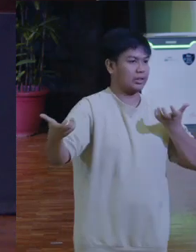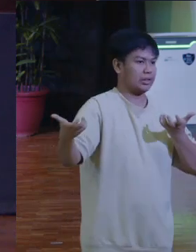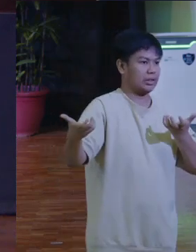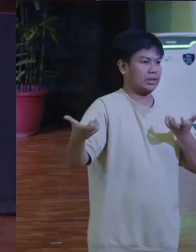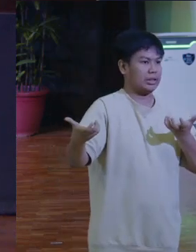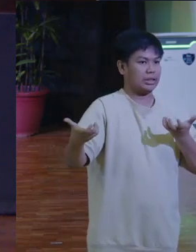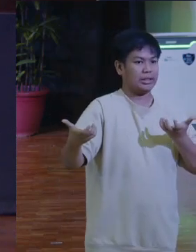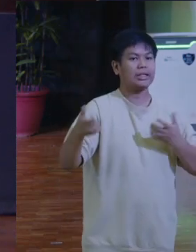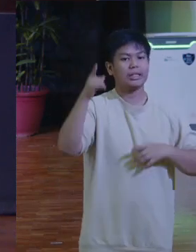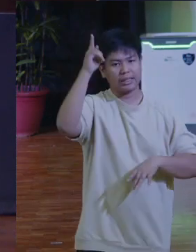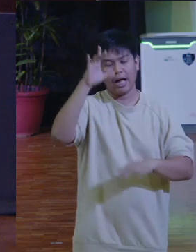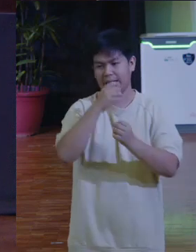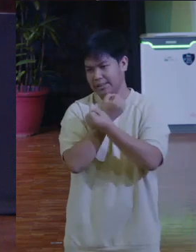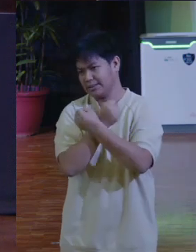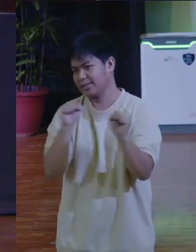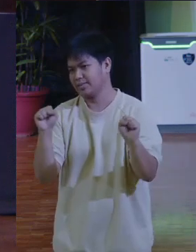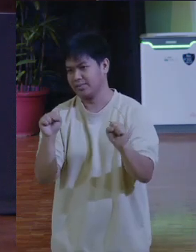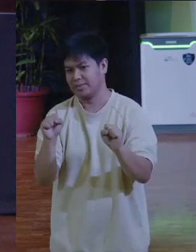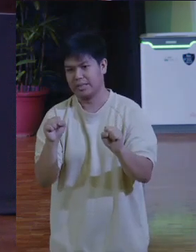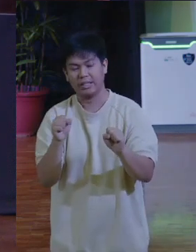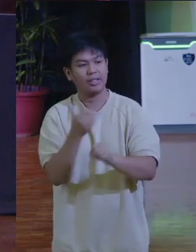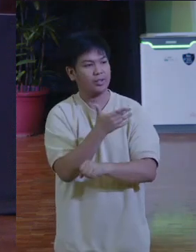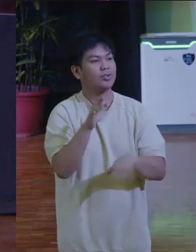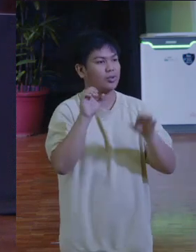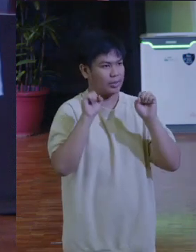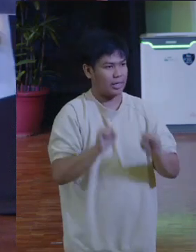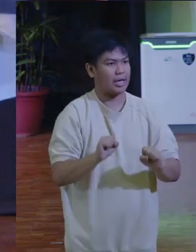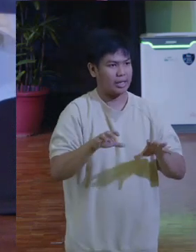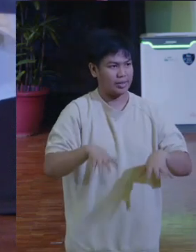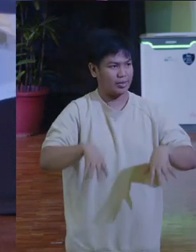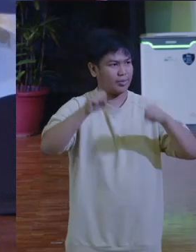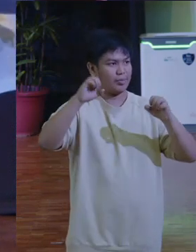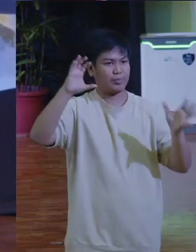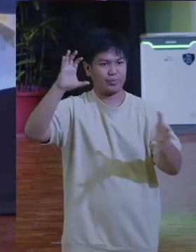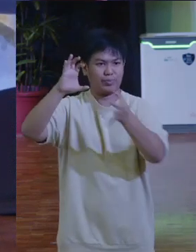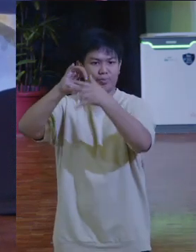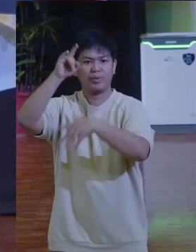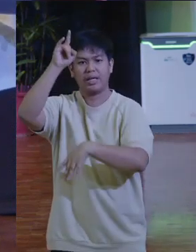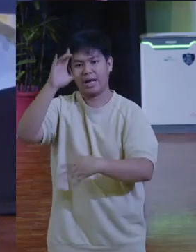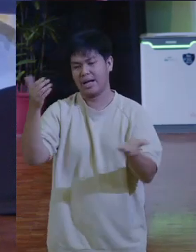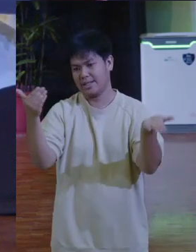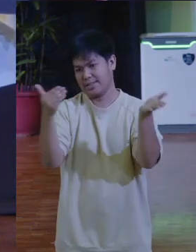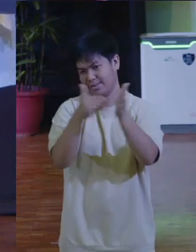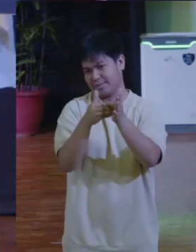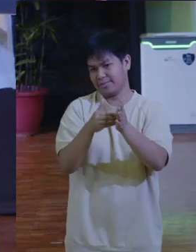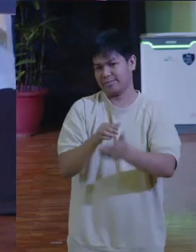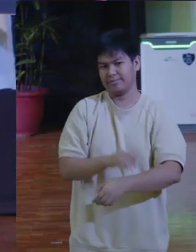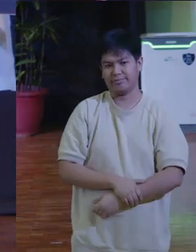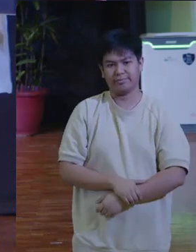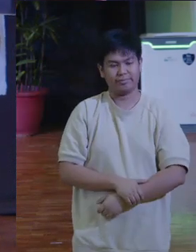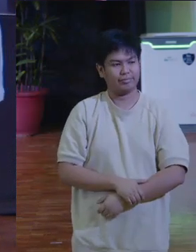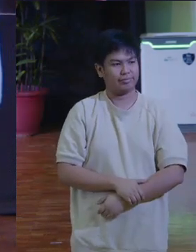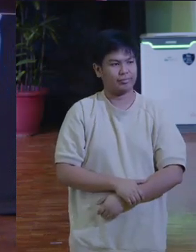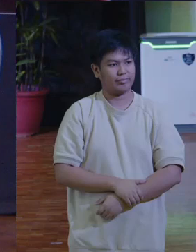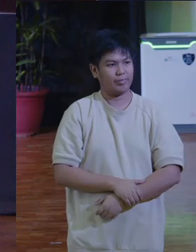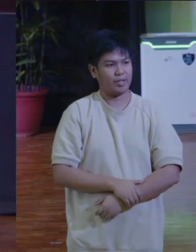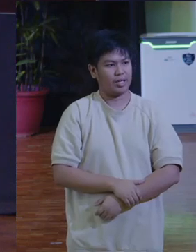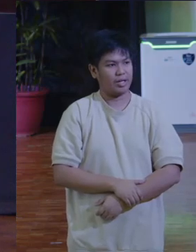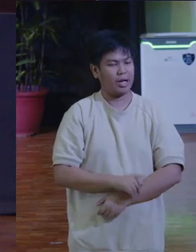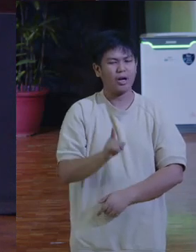kanyang kaligtasan at kayo po ay i-adapt niya bilang kanyang mga sariling anak.